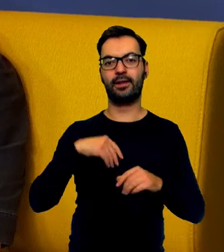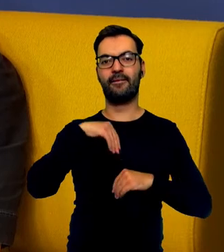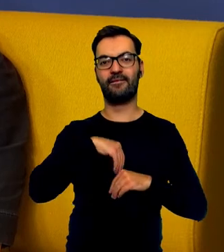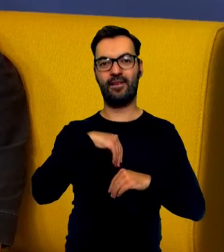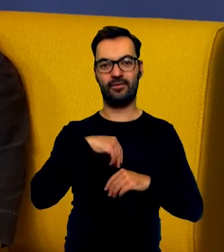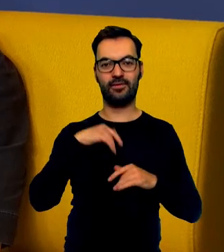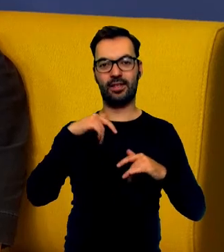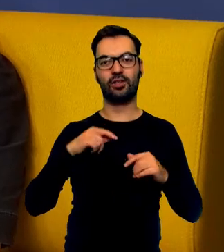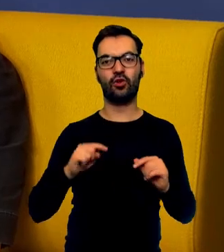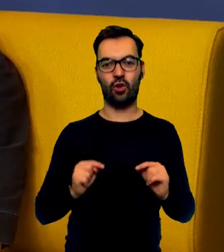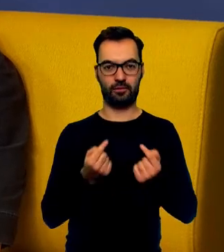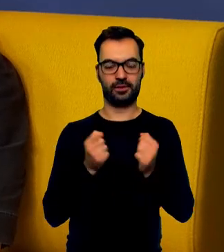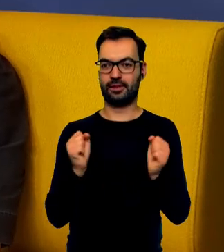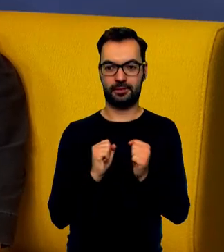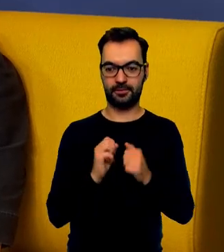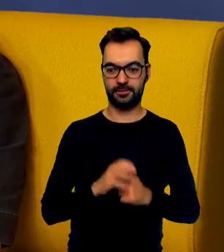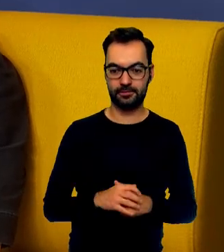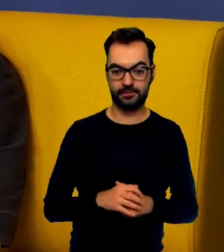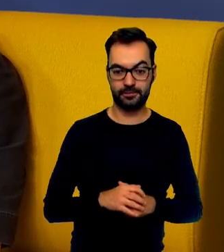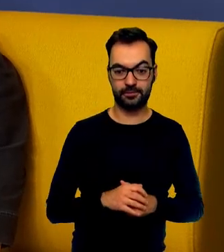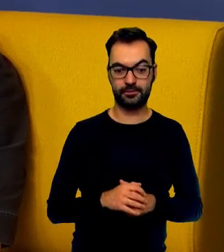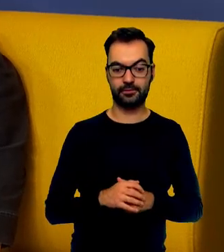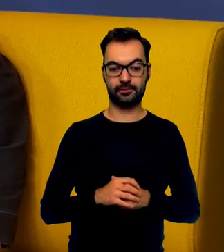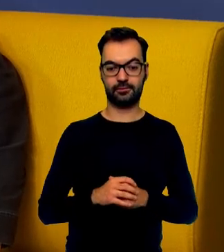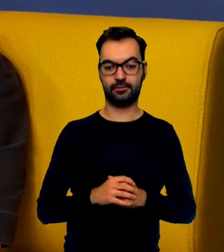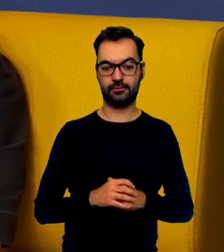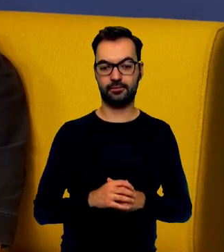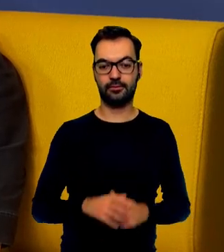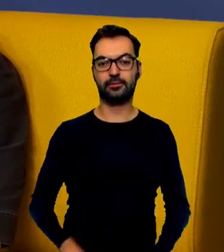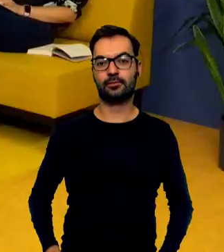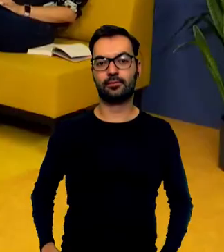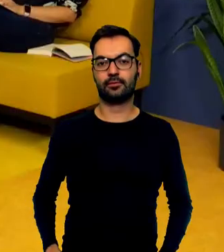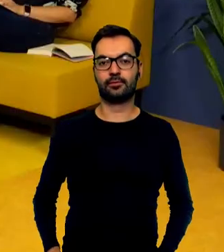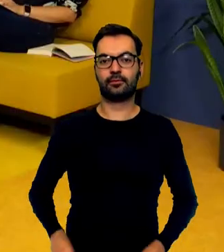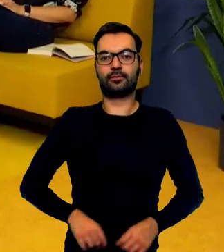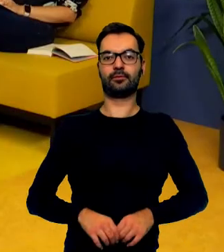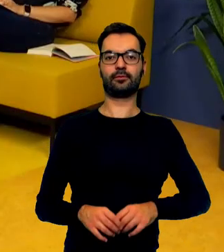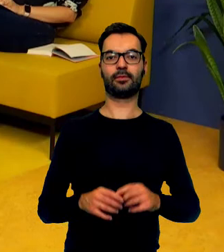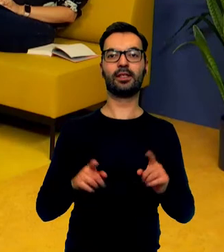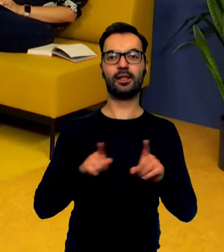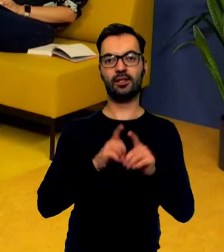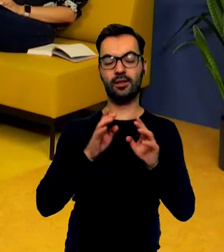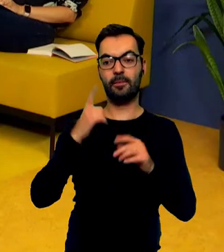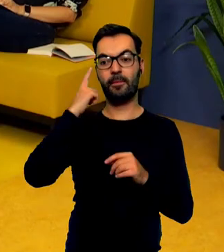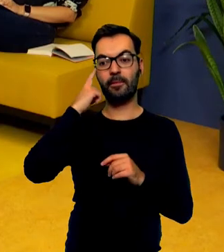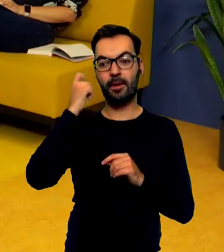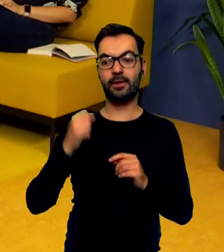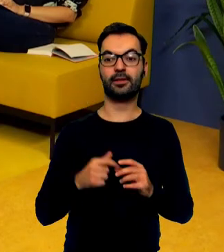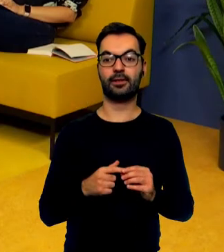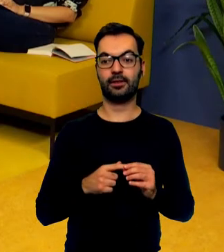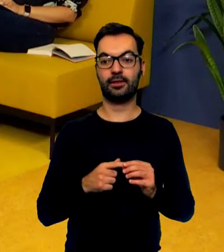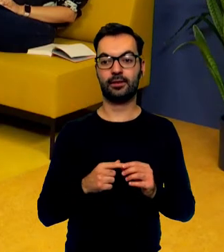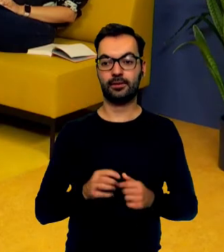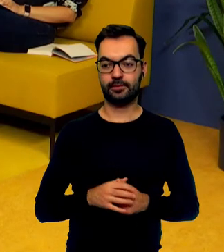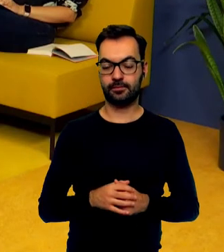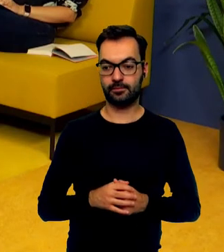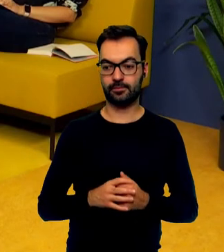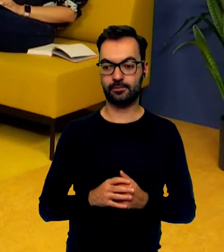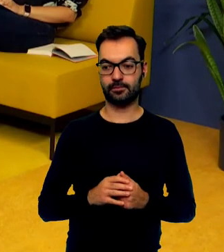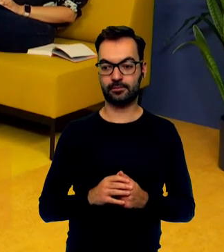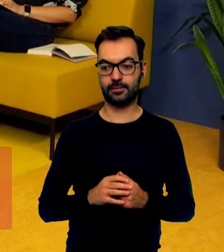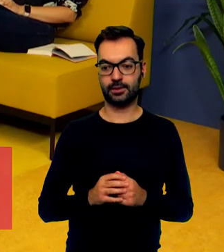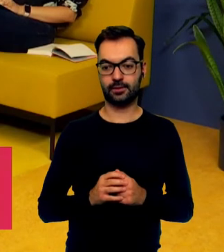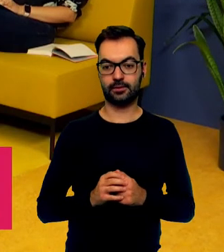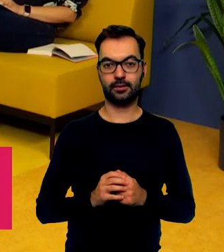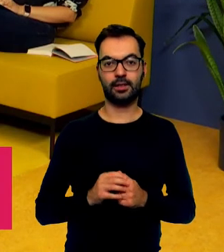wewnętrznego konfliktu, nie bać się wewnętrznych sprzeczności z jednej strony i żeby też pamiętać o tym, że samemu ma się